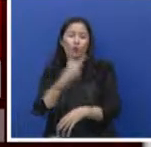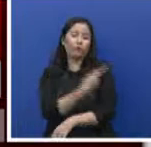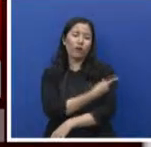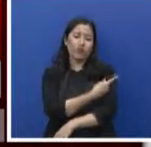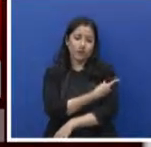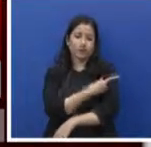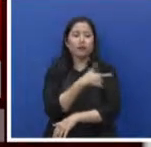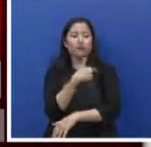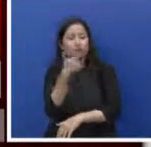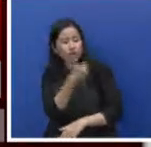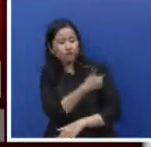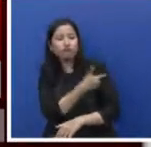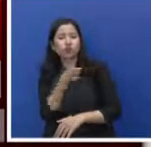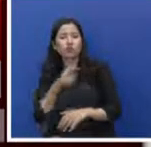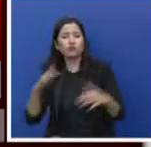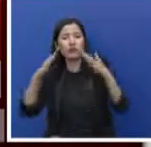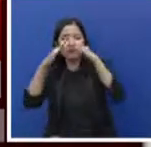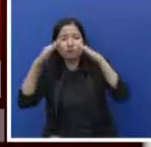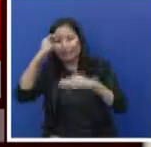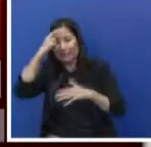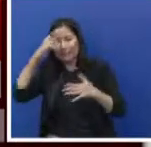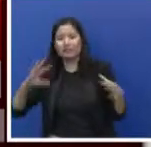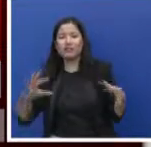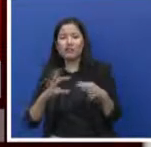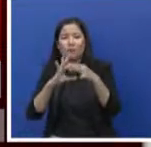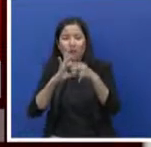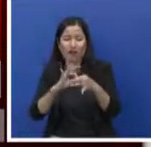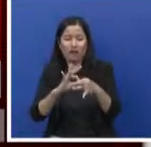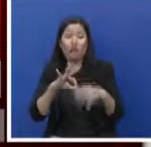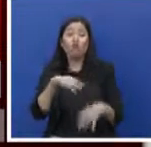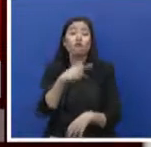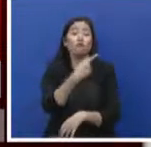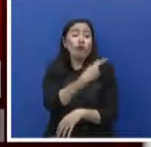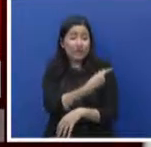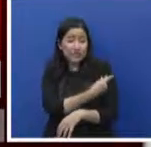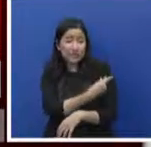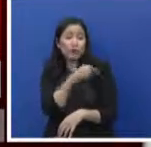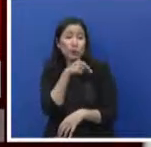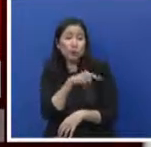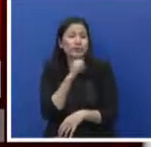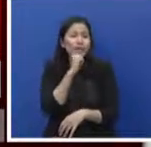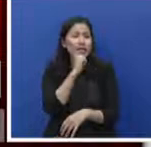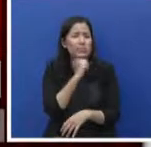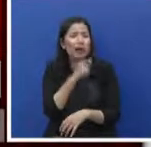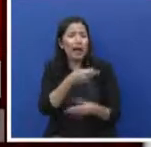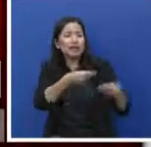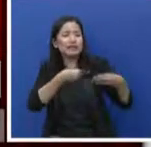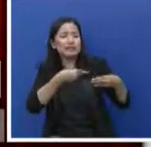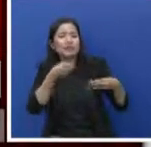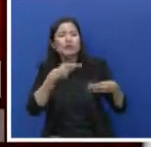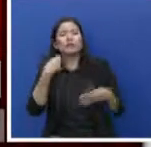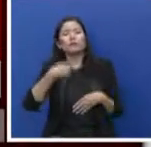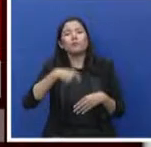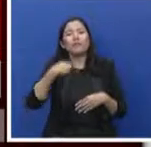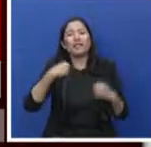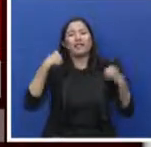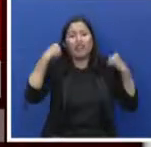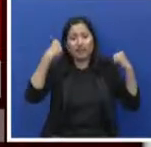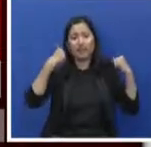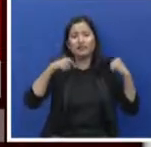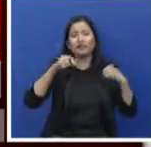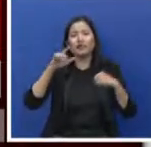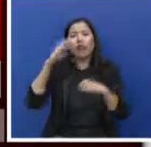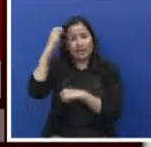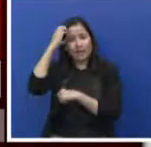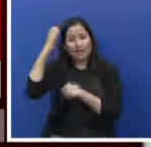vaksinnya atau injeksinya, yang mana vaksinnya sendiri diberikan oleh Kementerian Kesehatan melalui Dinas Kesehatan